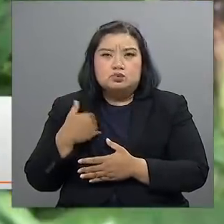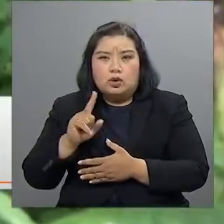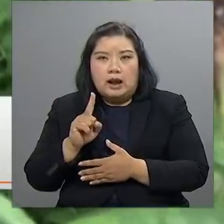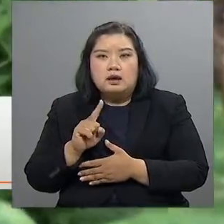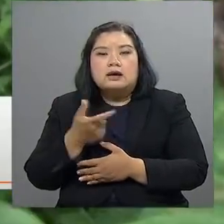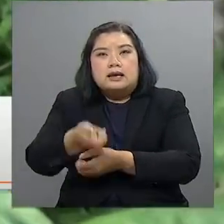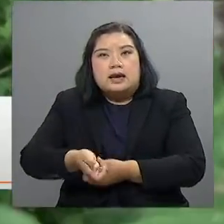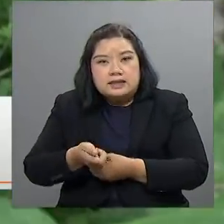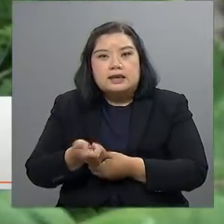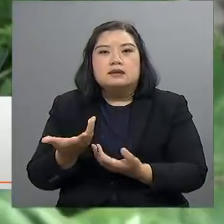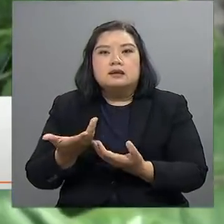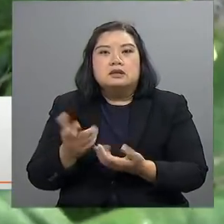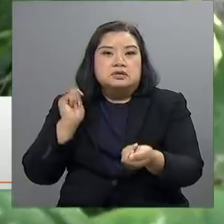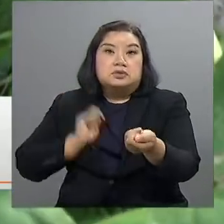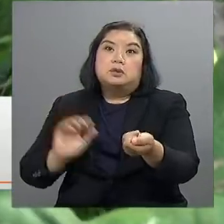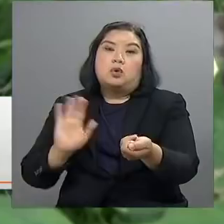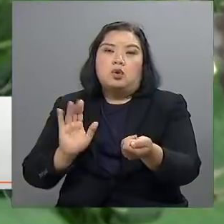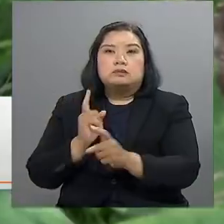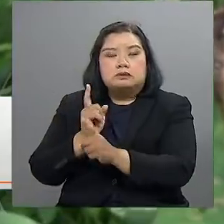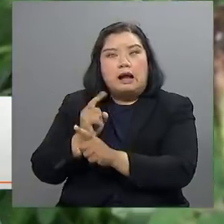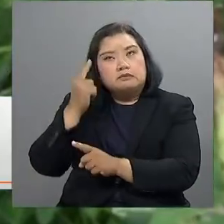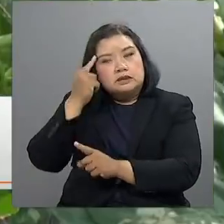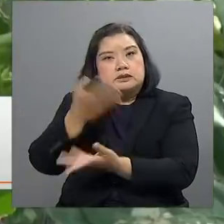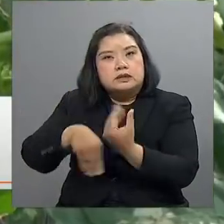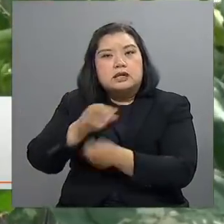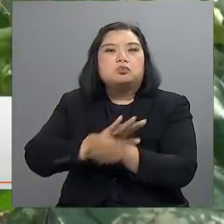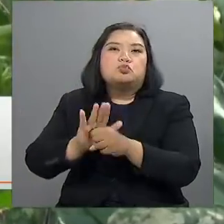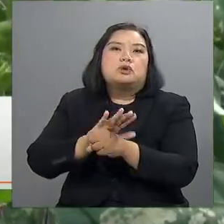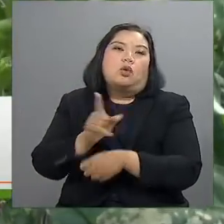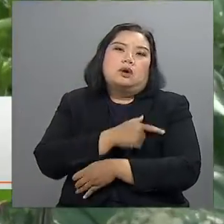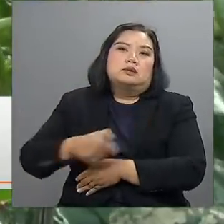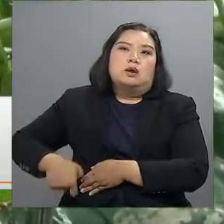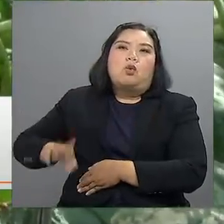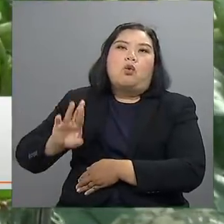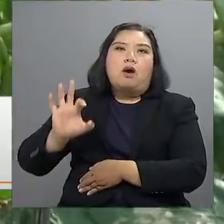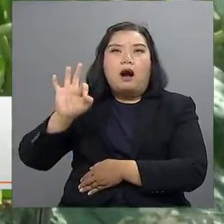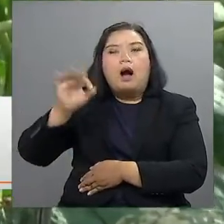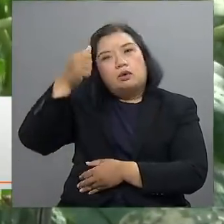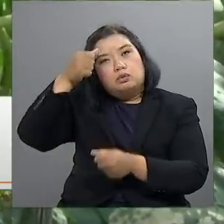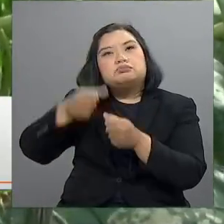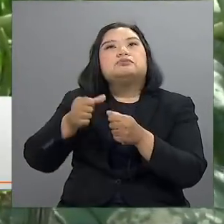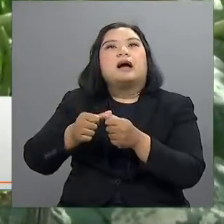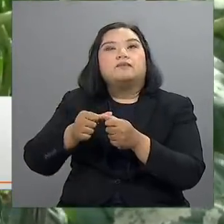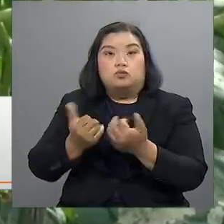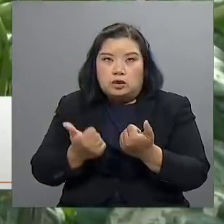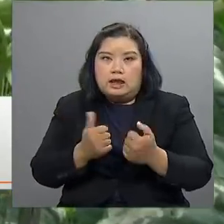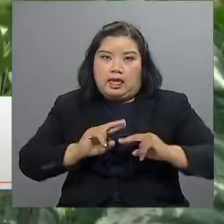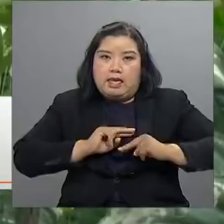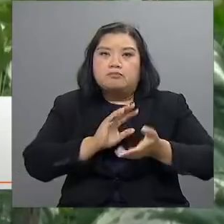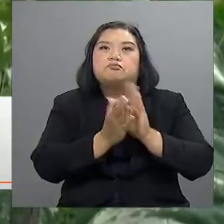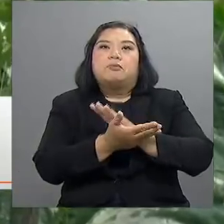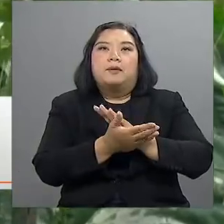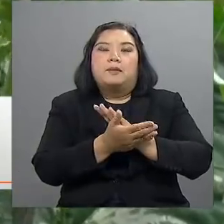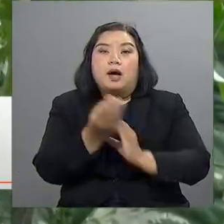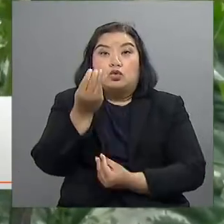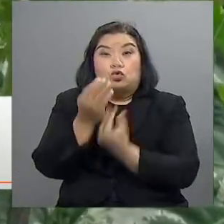พิษจากปรัชญาเศรษฐกิจพอเพียงของในหลวงรัชกาลที่9ครับสามารถสร้างรายได้ได้เป็นอย่างดีเลยและก็ใช้ชีวิตอยู่ร่วมกับธรรมชาติอย่